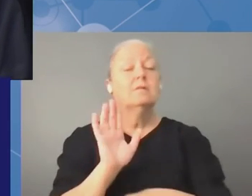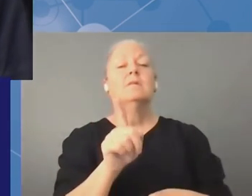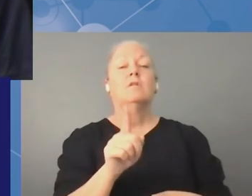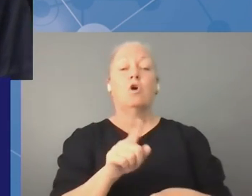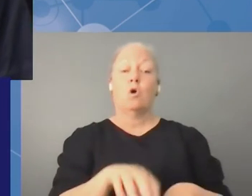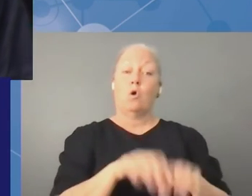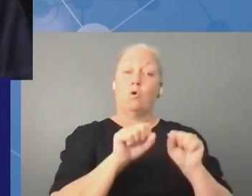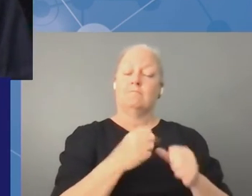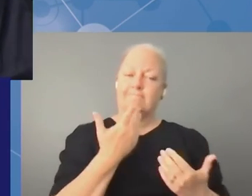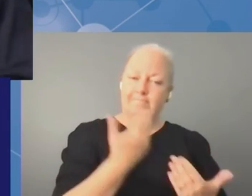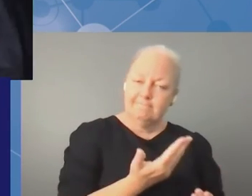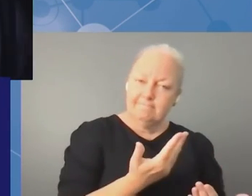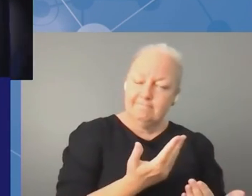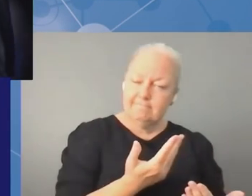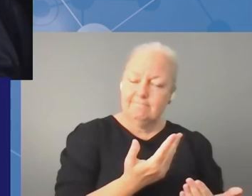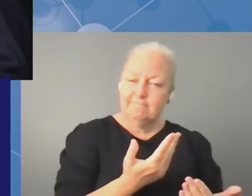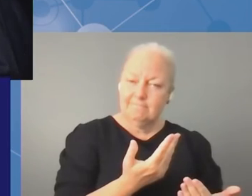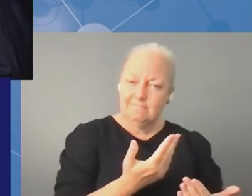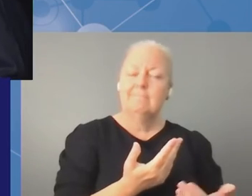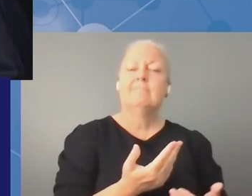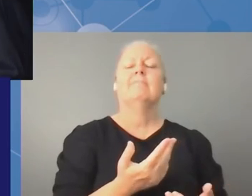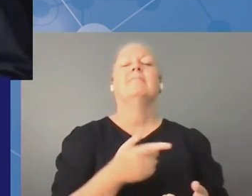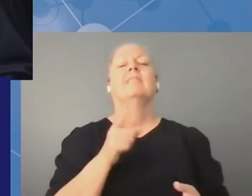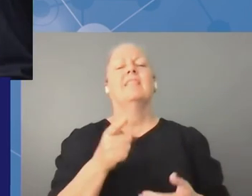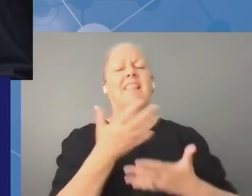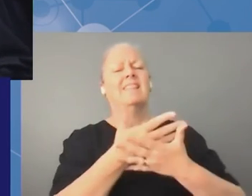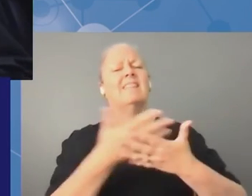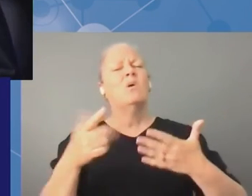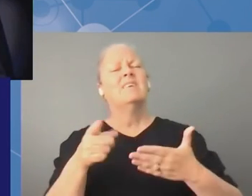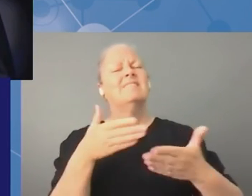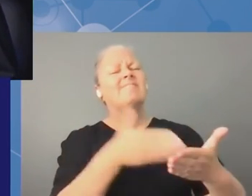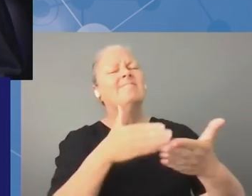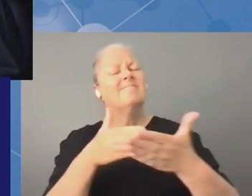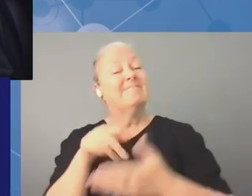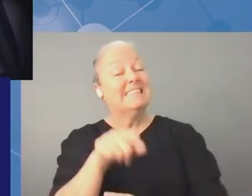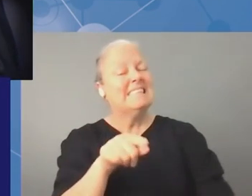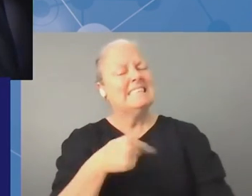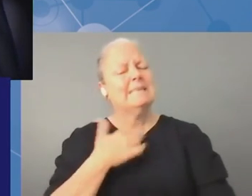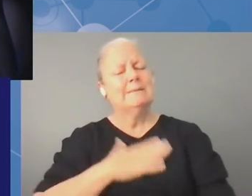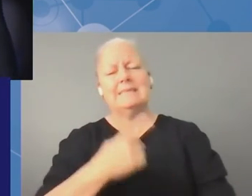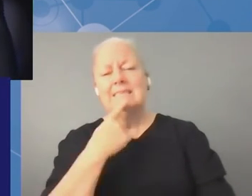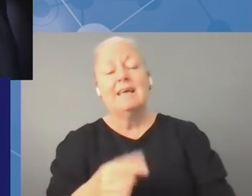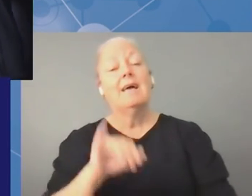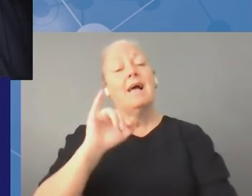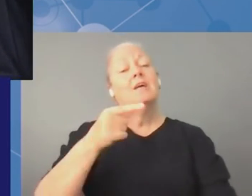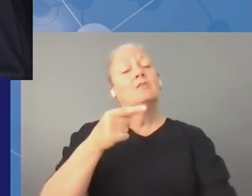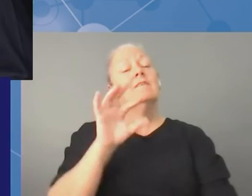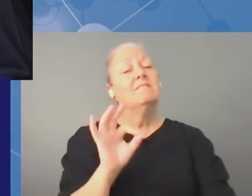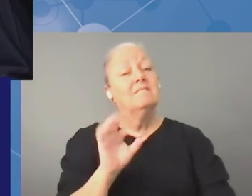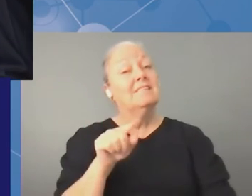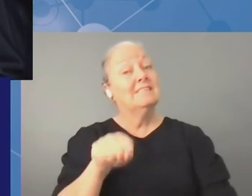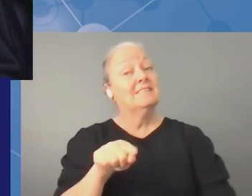Тут прозвучали уже вопросы языкового барьера. IGF должен